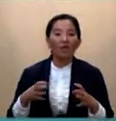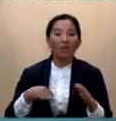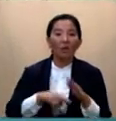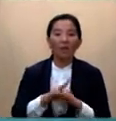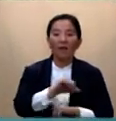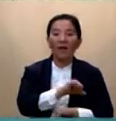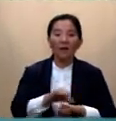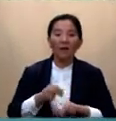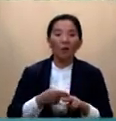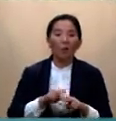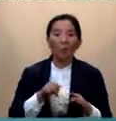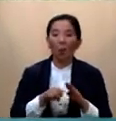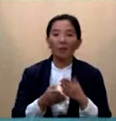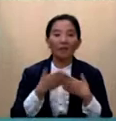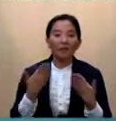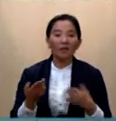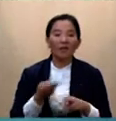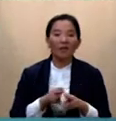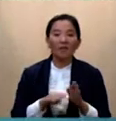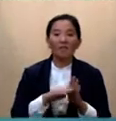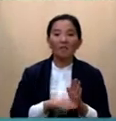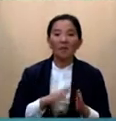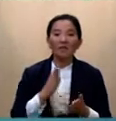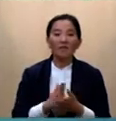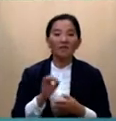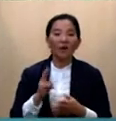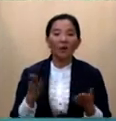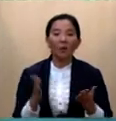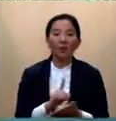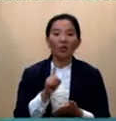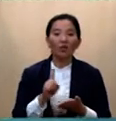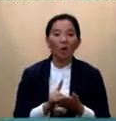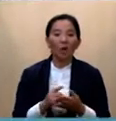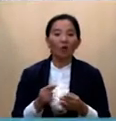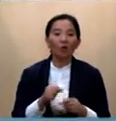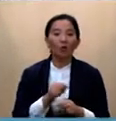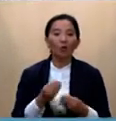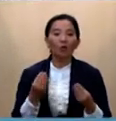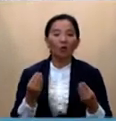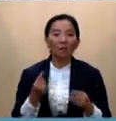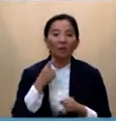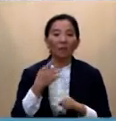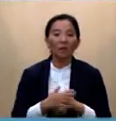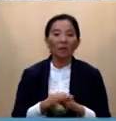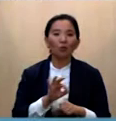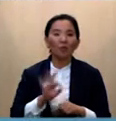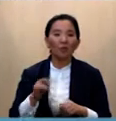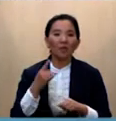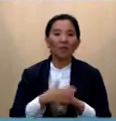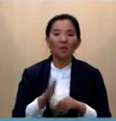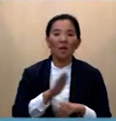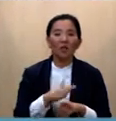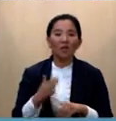линии, гола нету. Сейчас система есть VAR, которая должна четко понимать, когда она делает просвет, что